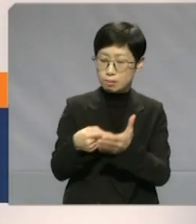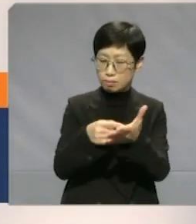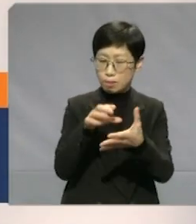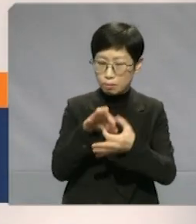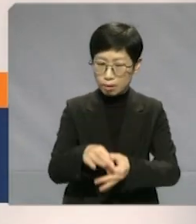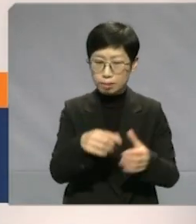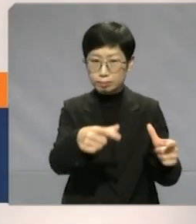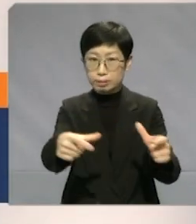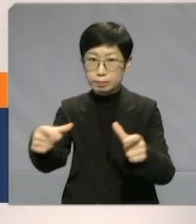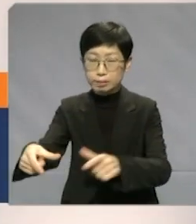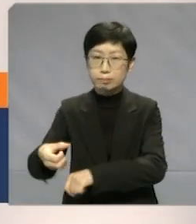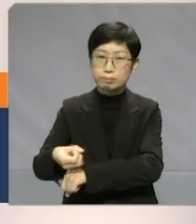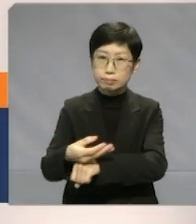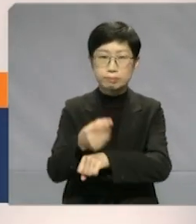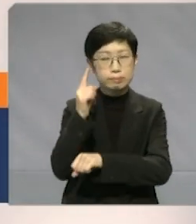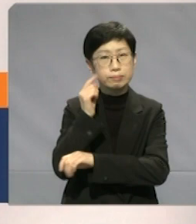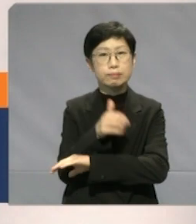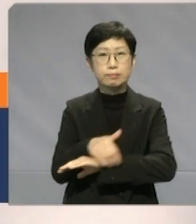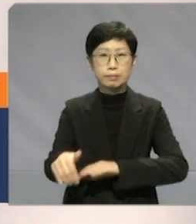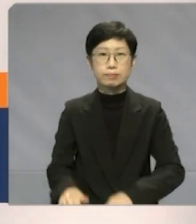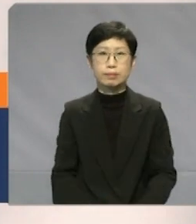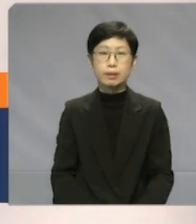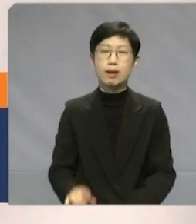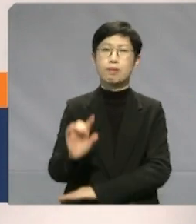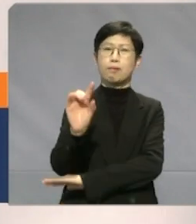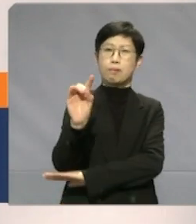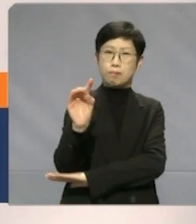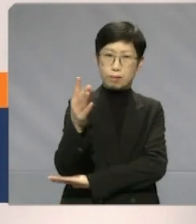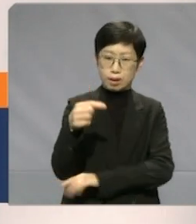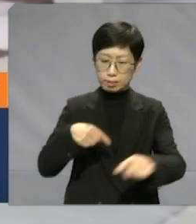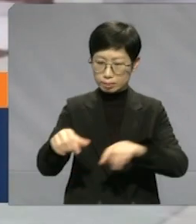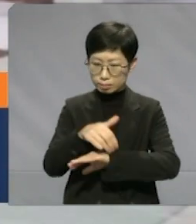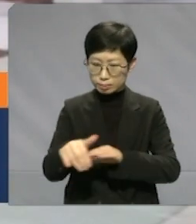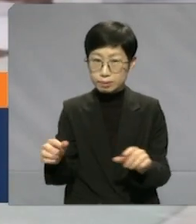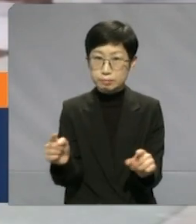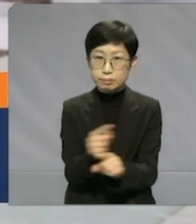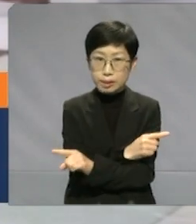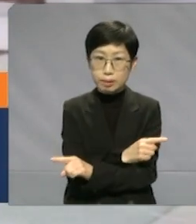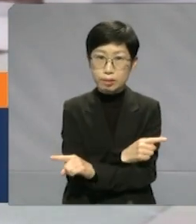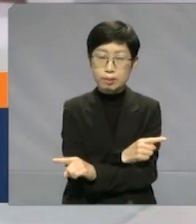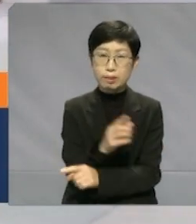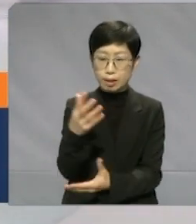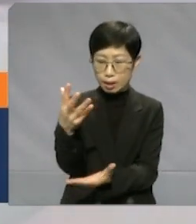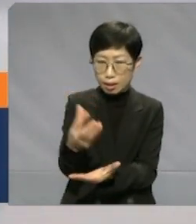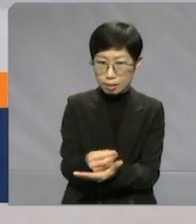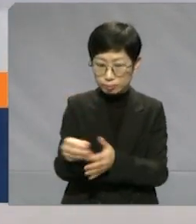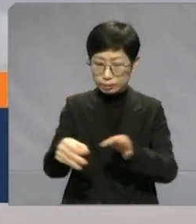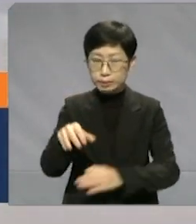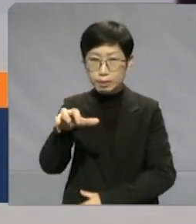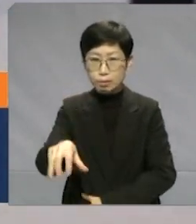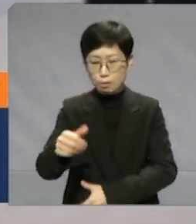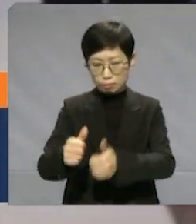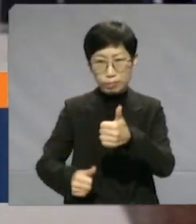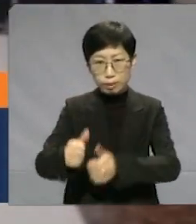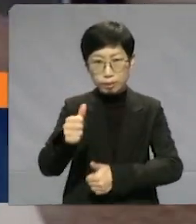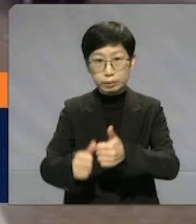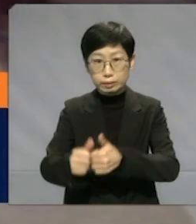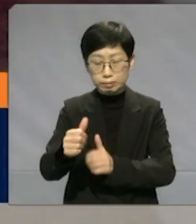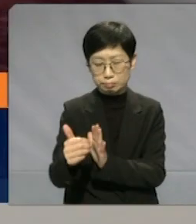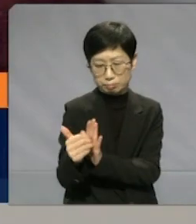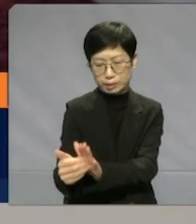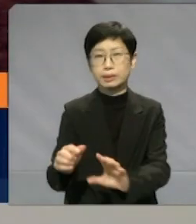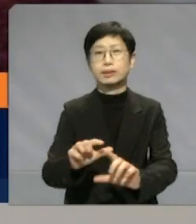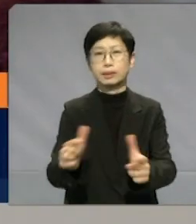주에 전달할 예정입니다. 또 기존 구글 플레이 정책을 변경해 앱 배포 시장 내 경쟁 장벽을 낮추기로